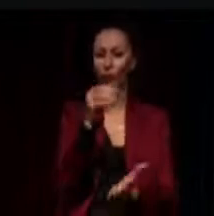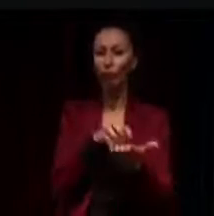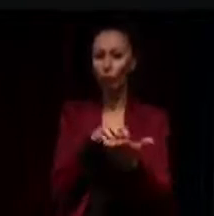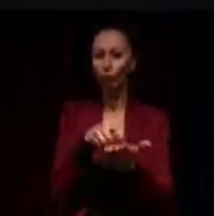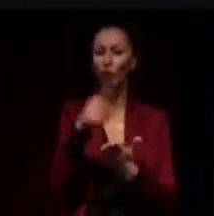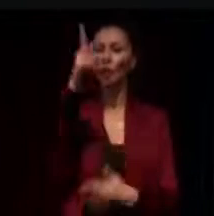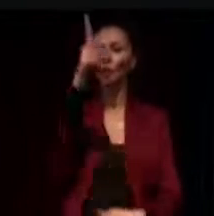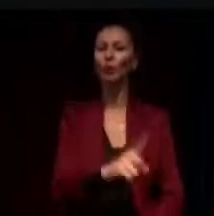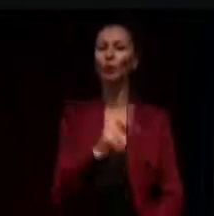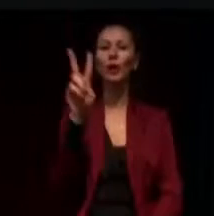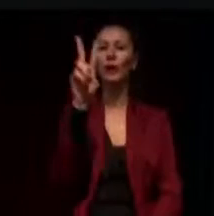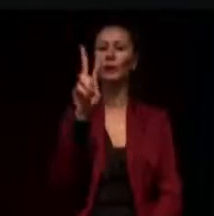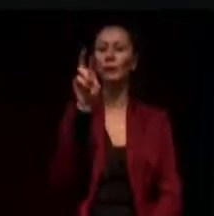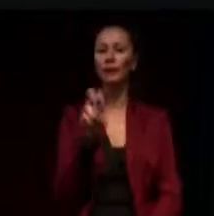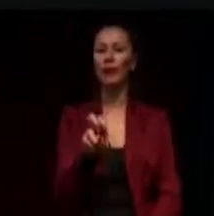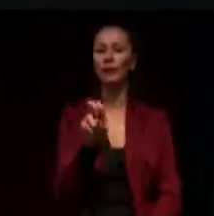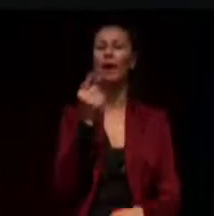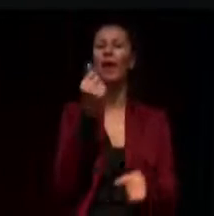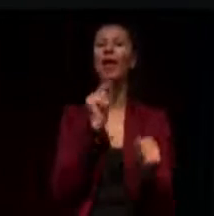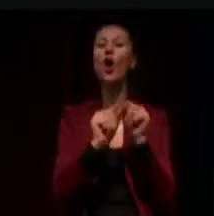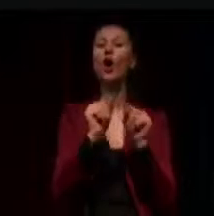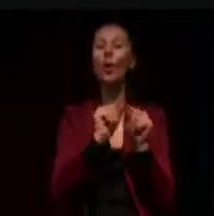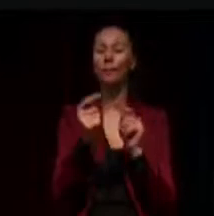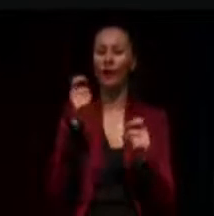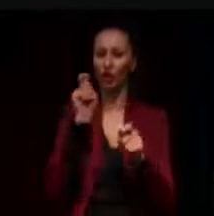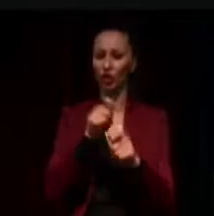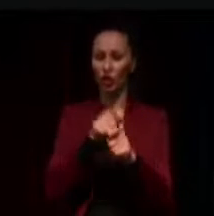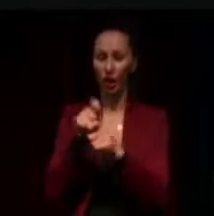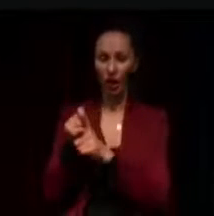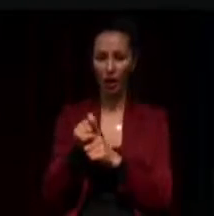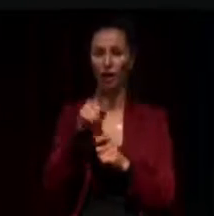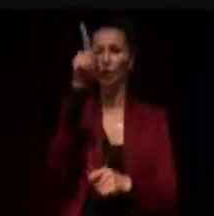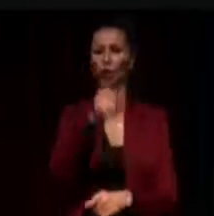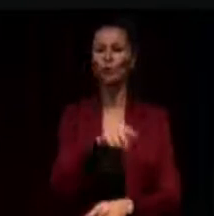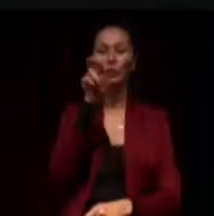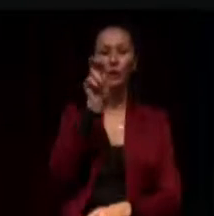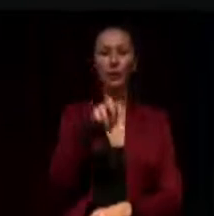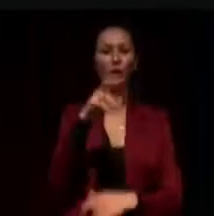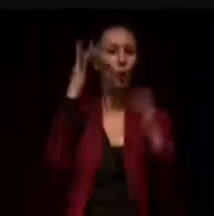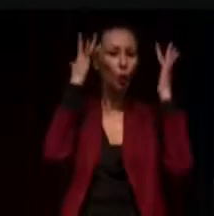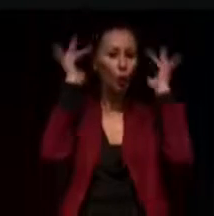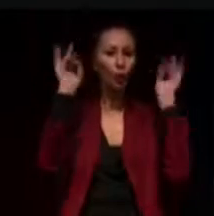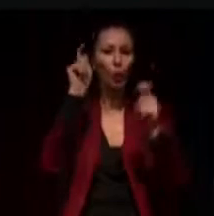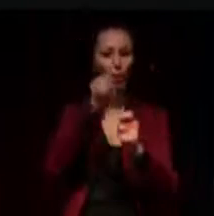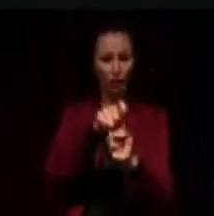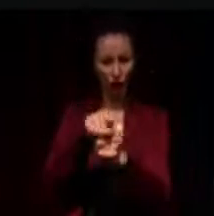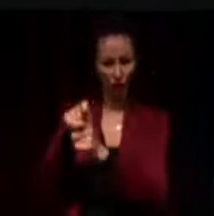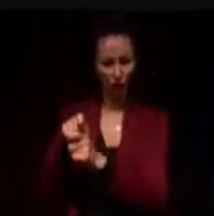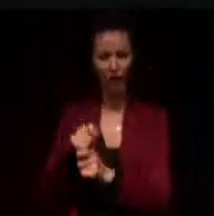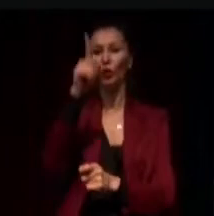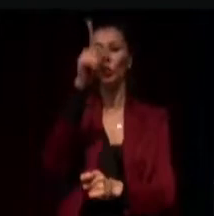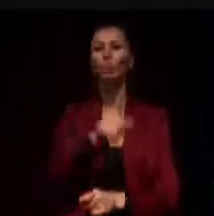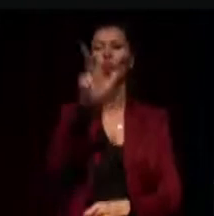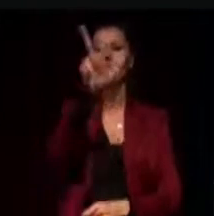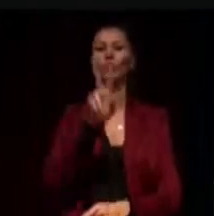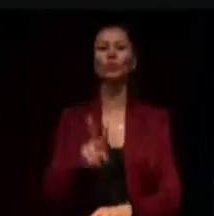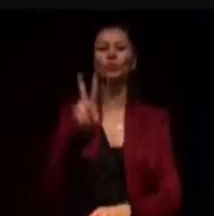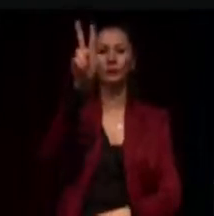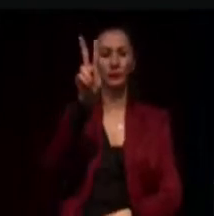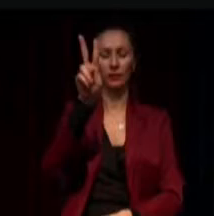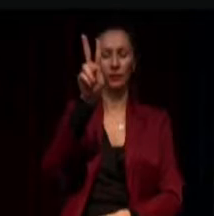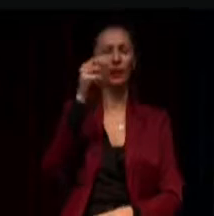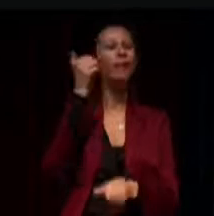bütçenin %28'inin ekonomik işlere, %8'inin kültürel işlere,